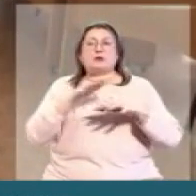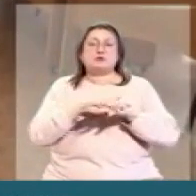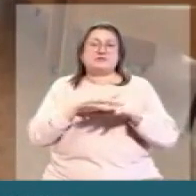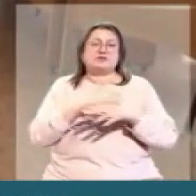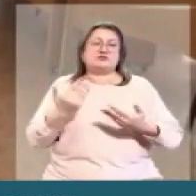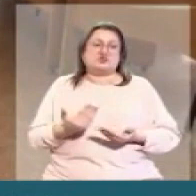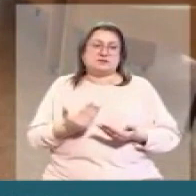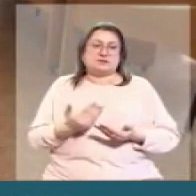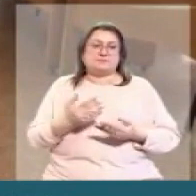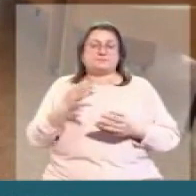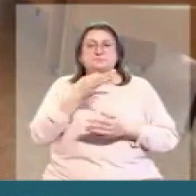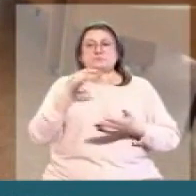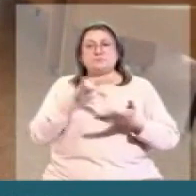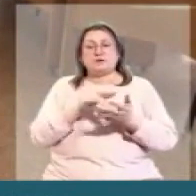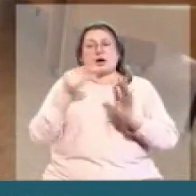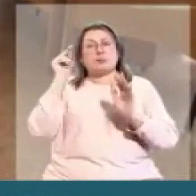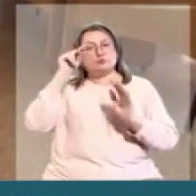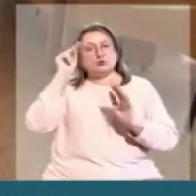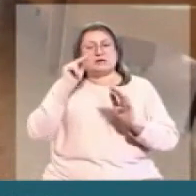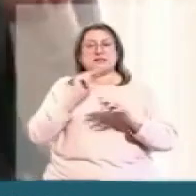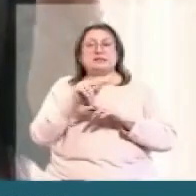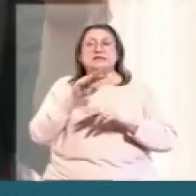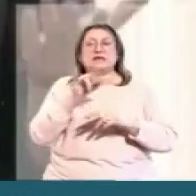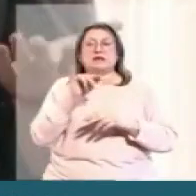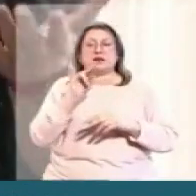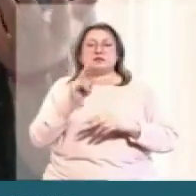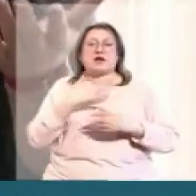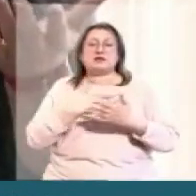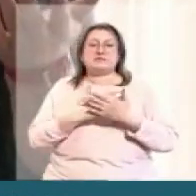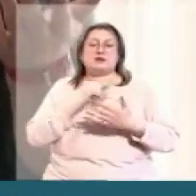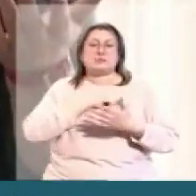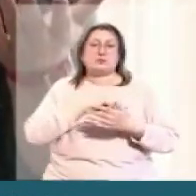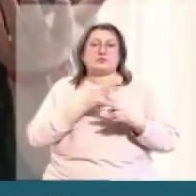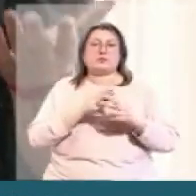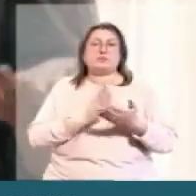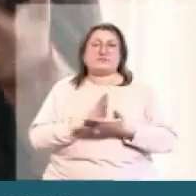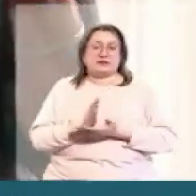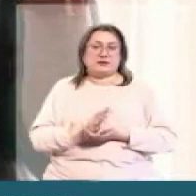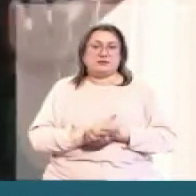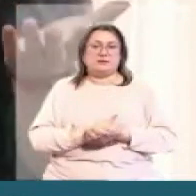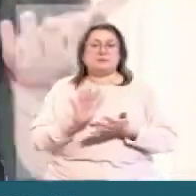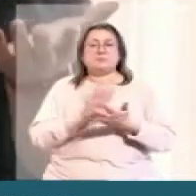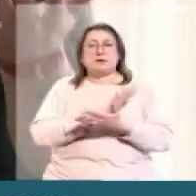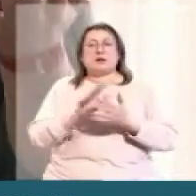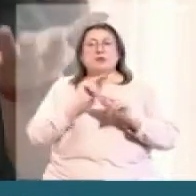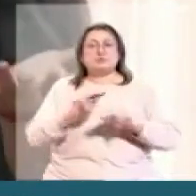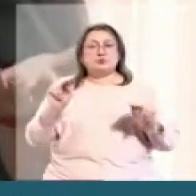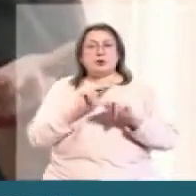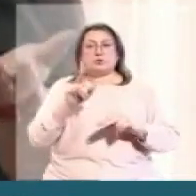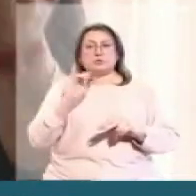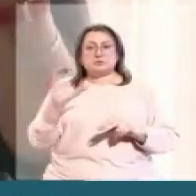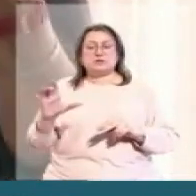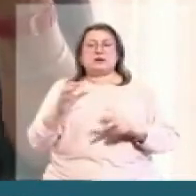общественной жизни. Областной центр обучения языкам Тыльдарын ведет активную работу в этом направлении. Бесплатные обучающие